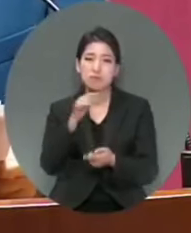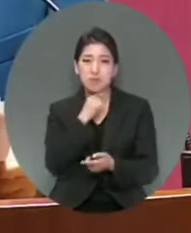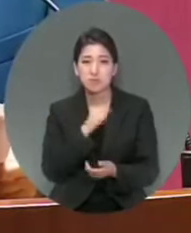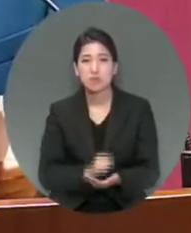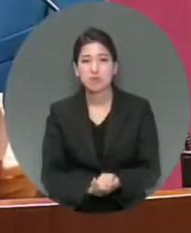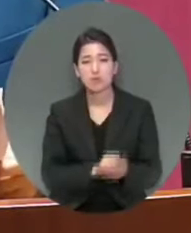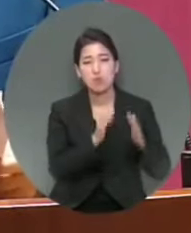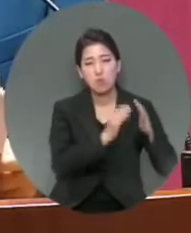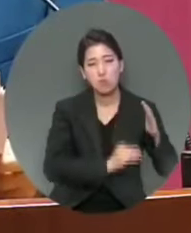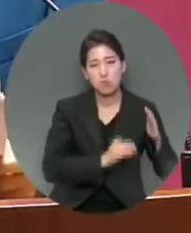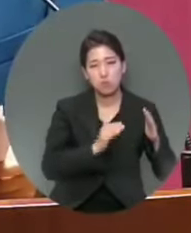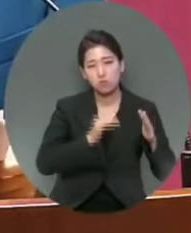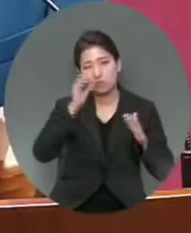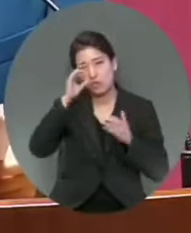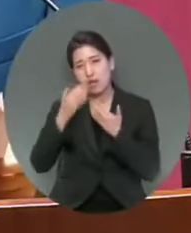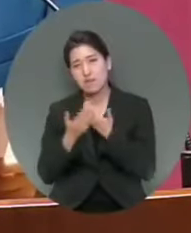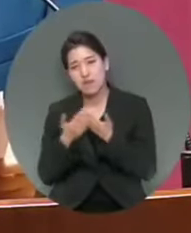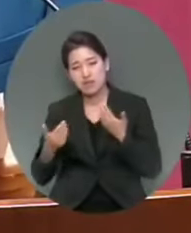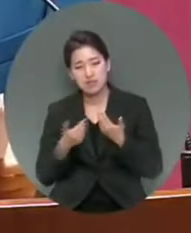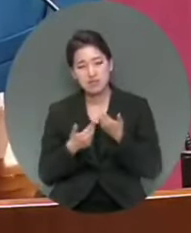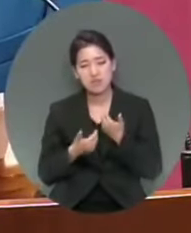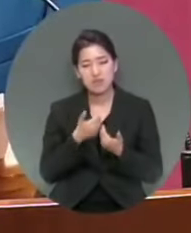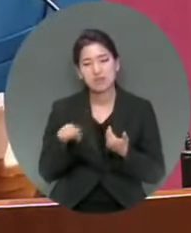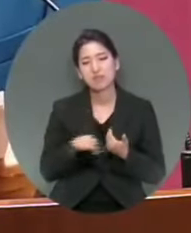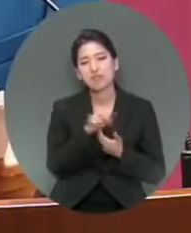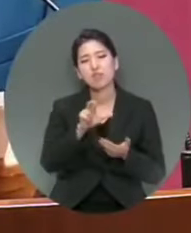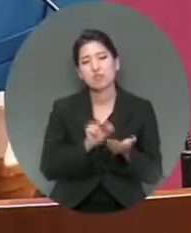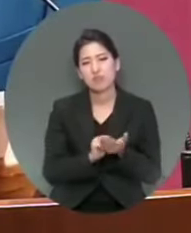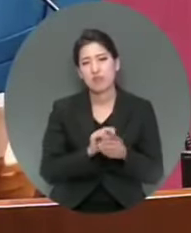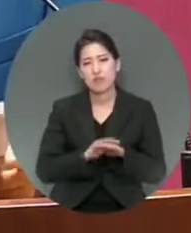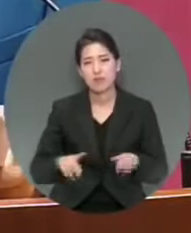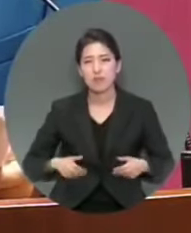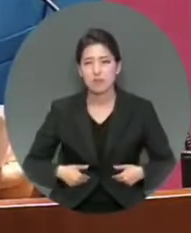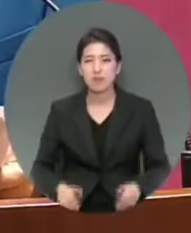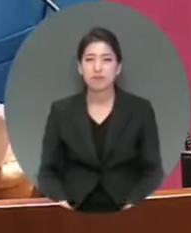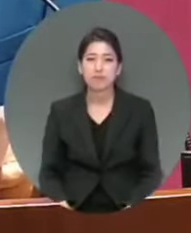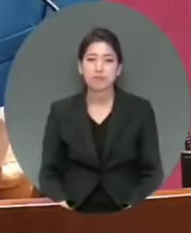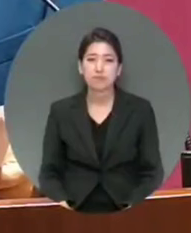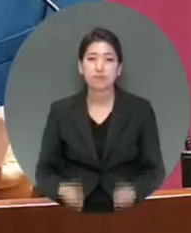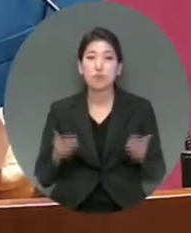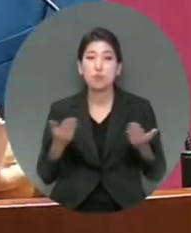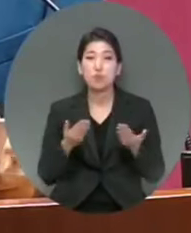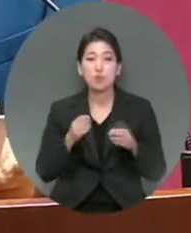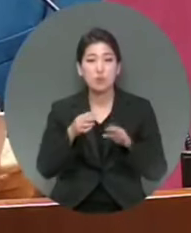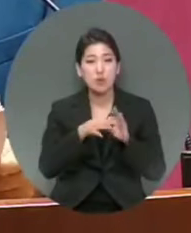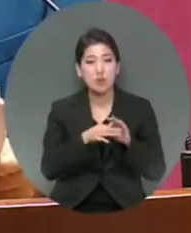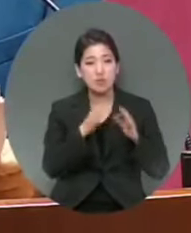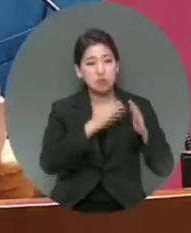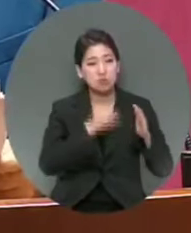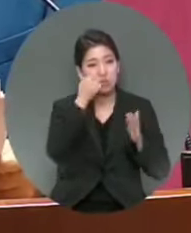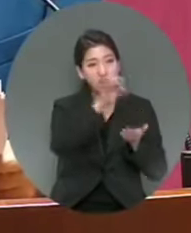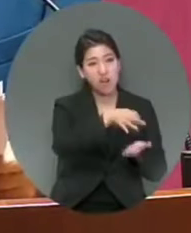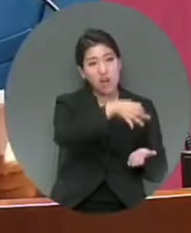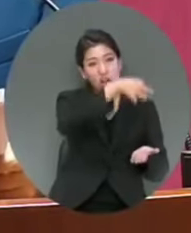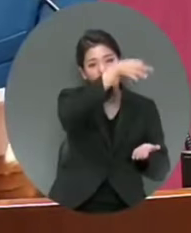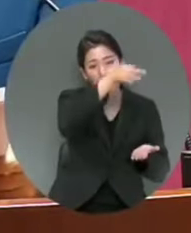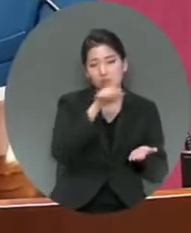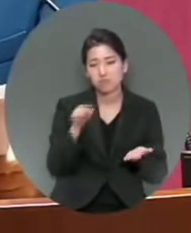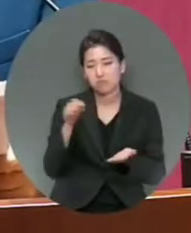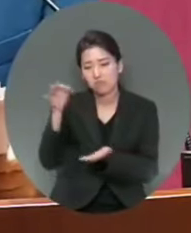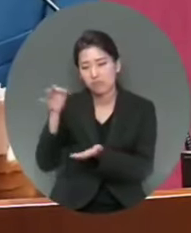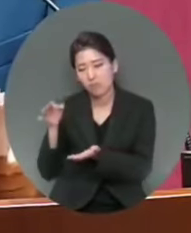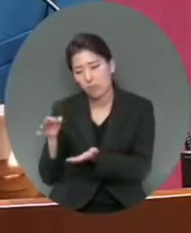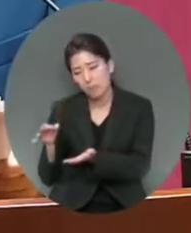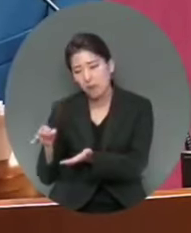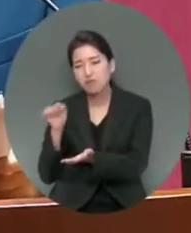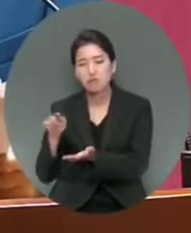해소를 위해서 매우 중요한 문제인 것은 잘 아실 겁니다. 공공부문에서의 임금격차, 이 노동시장 차별과 이중구조 해소가 그 마중물